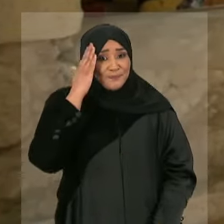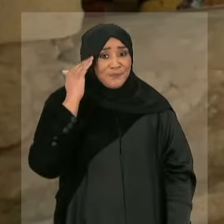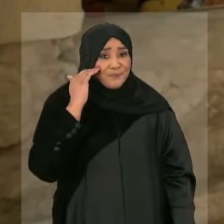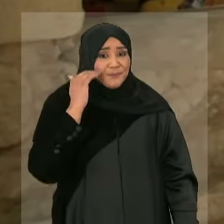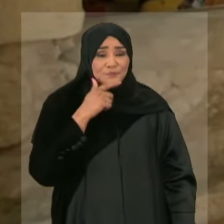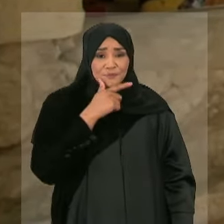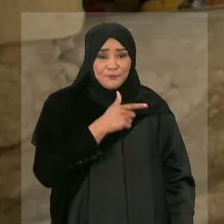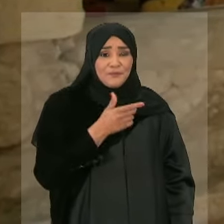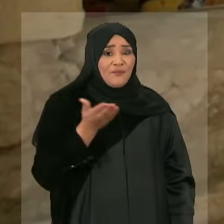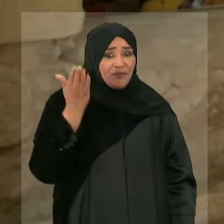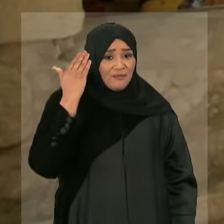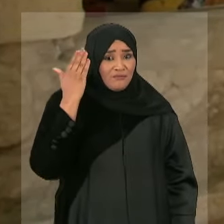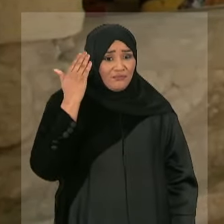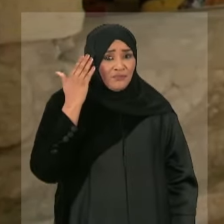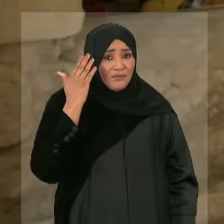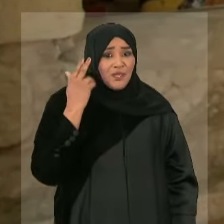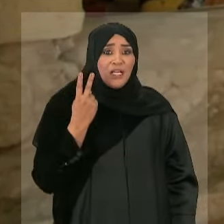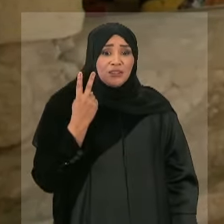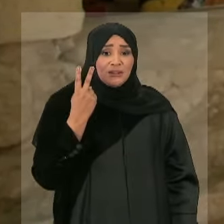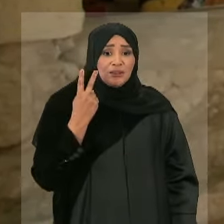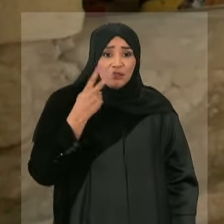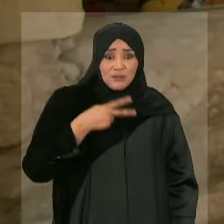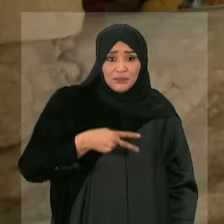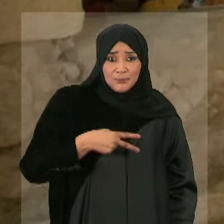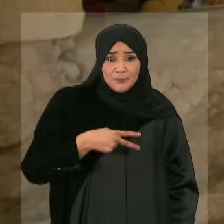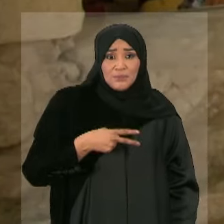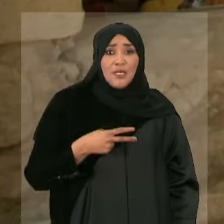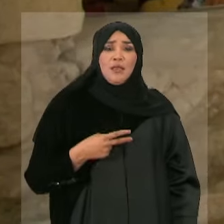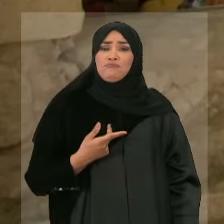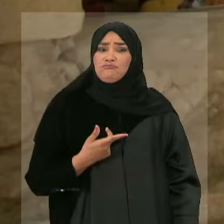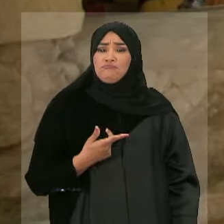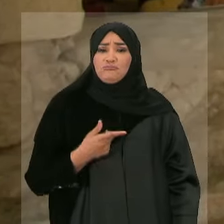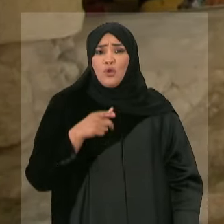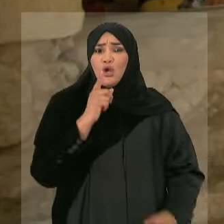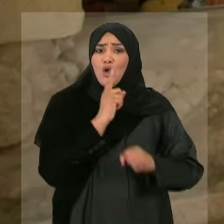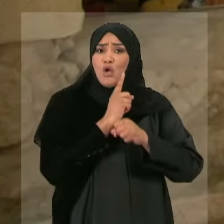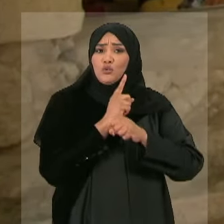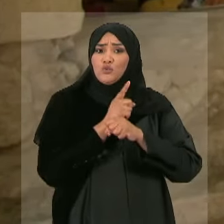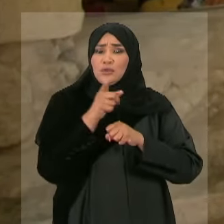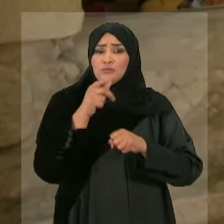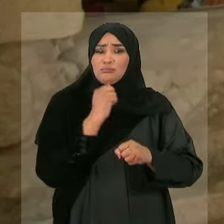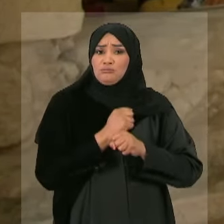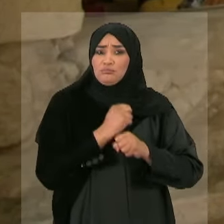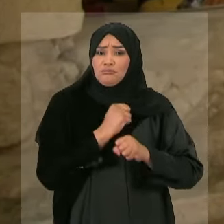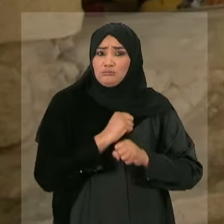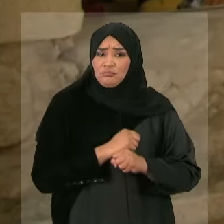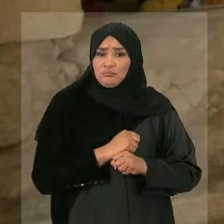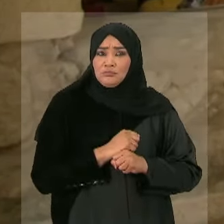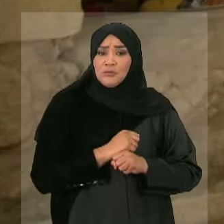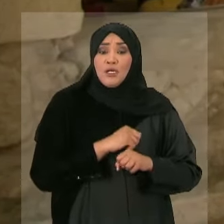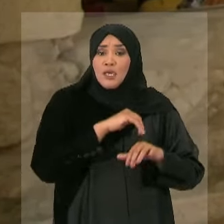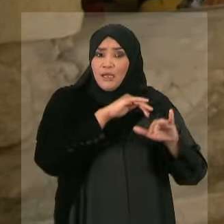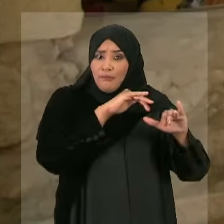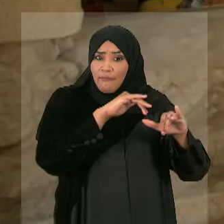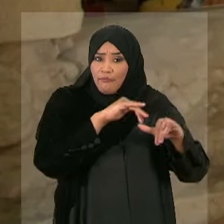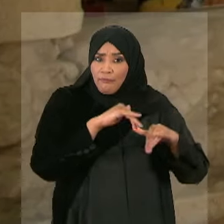وطبعاً ب28/9 مات عبد الناصر. كان كل خمس دقايق يجي على الصف عندي موفد من